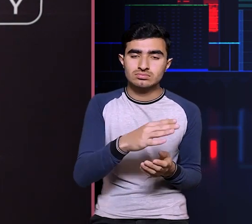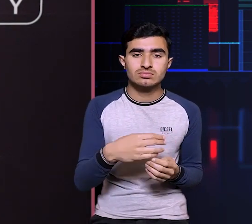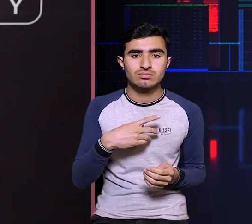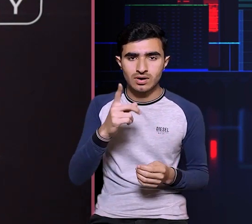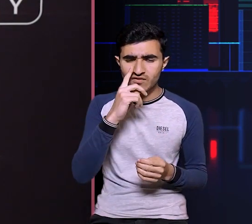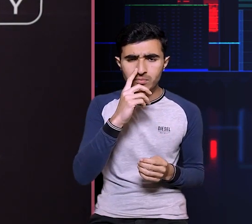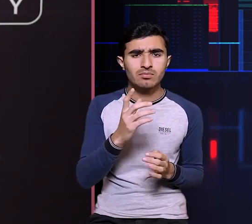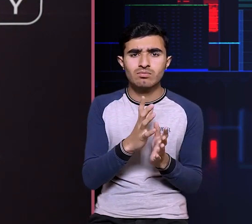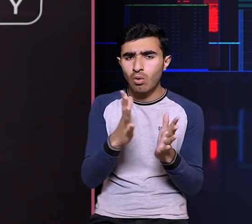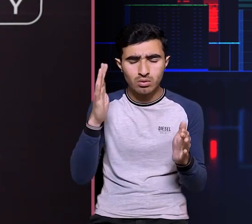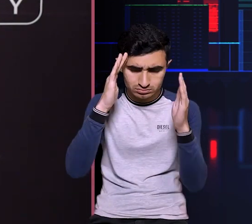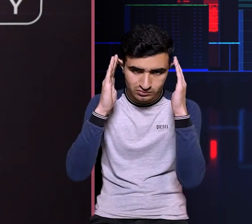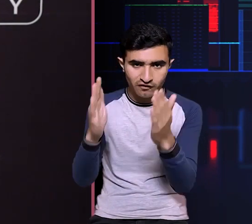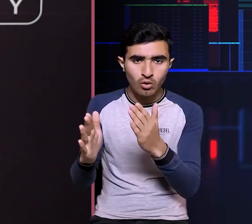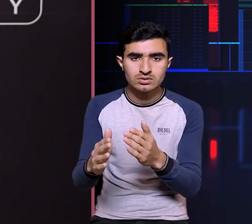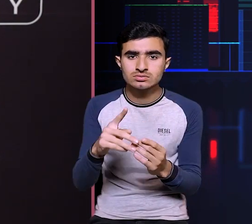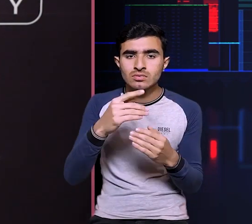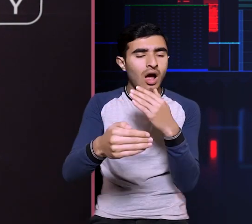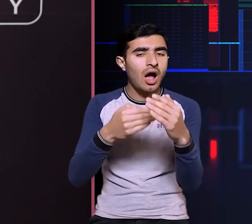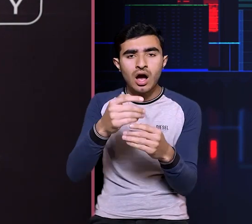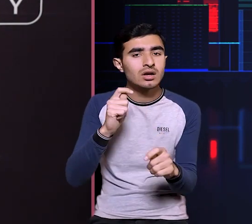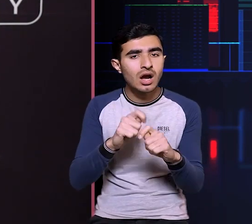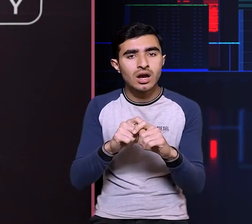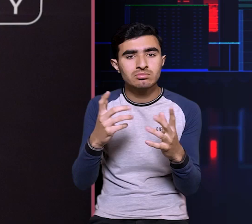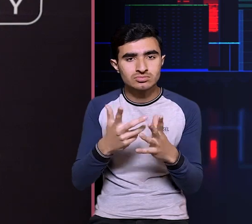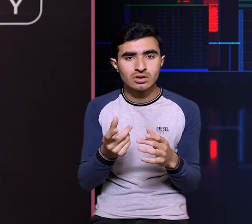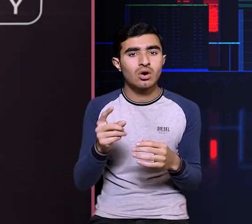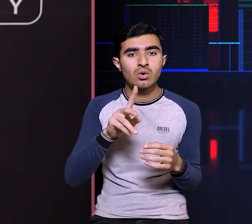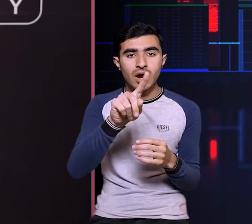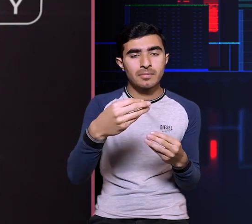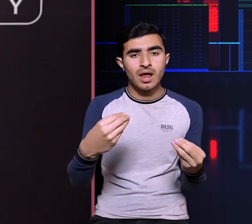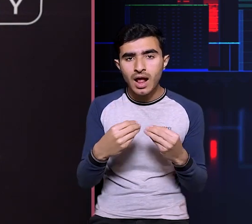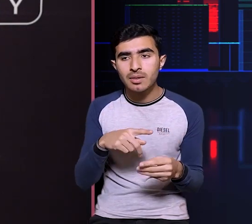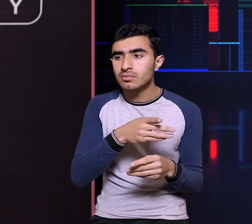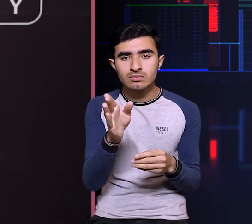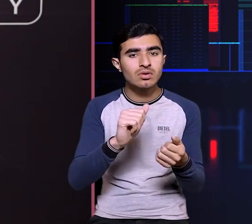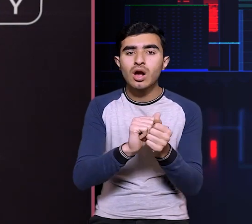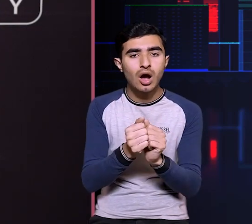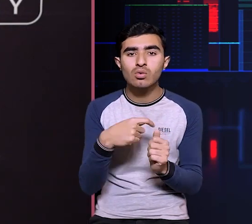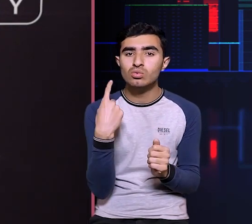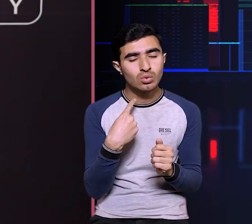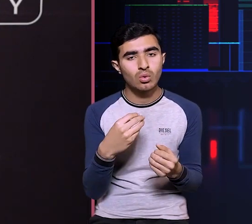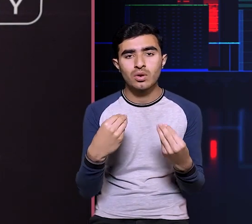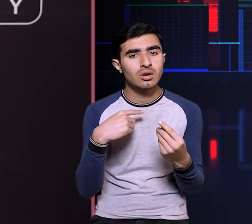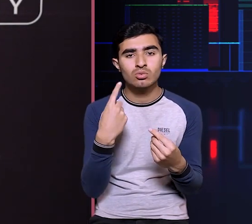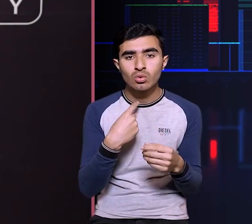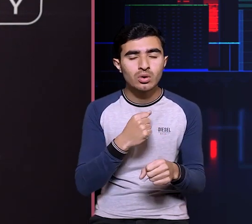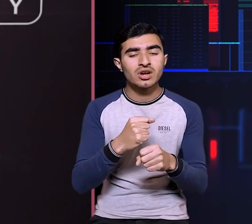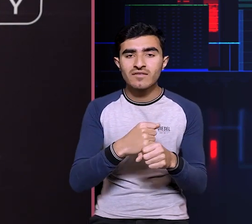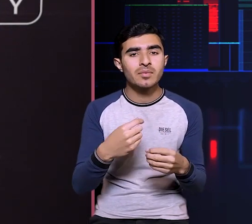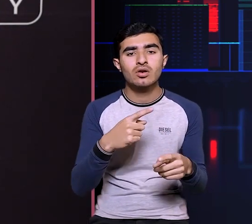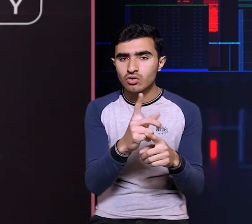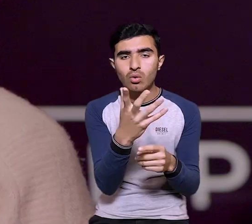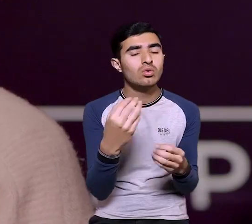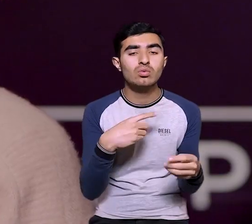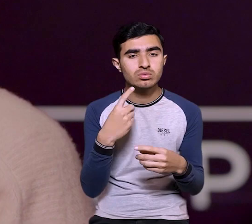सी डिपार्टमेंट हमें हेल्प कर सकती है. यही मेरा एम था और जिसमें हम काफ़ी हद तक कामयाब हैं. इसी में फिर हमने शुरू किया कि हाउ टू